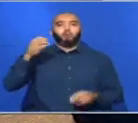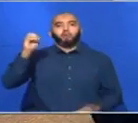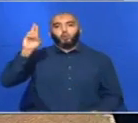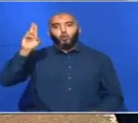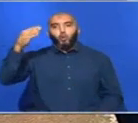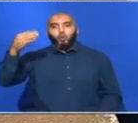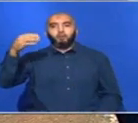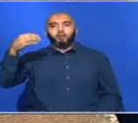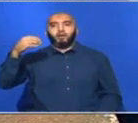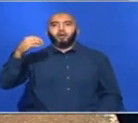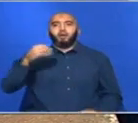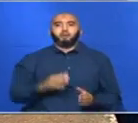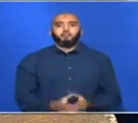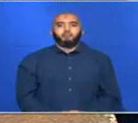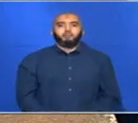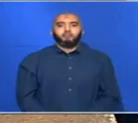ابراهيم